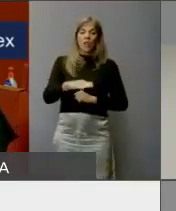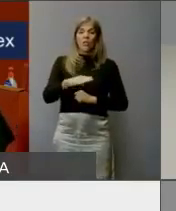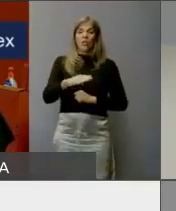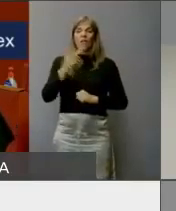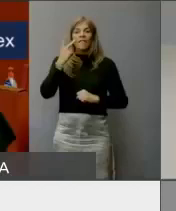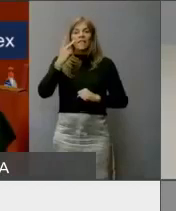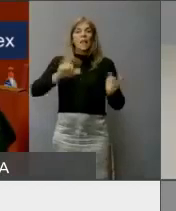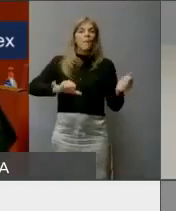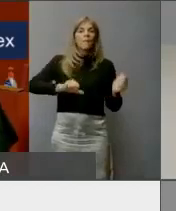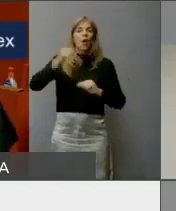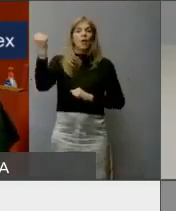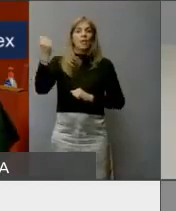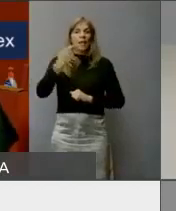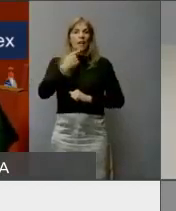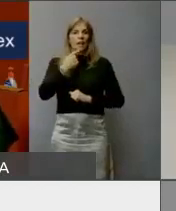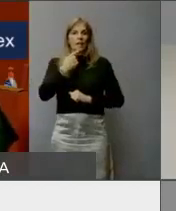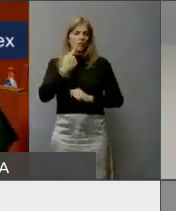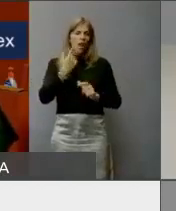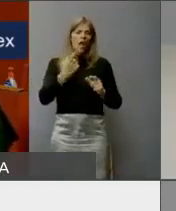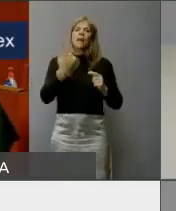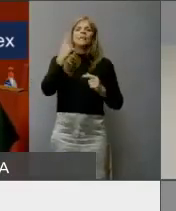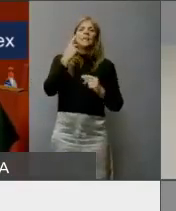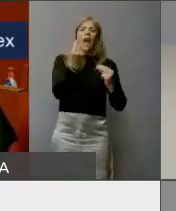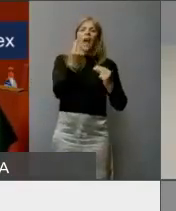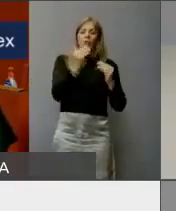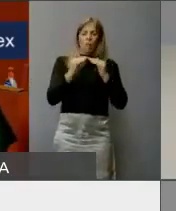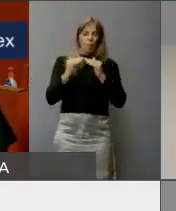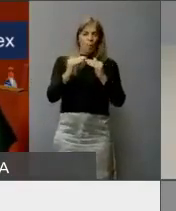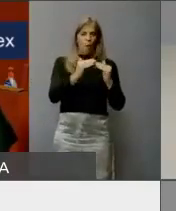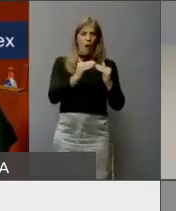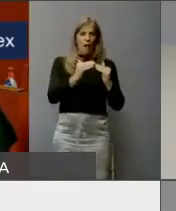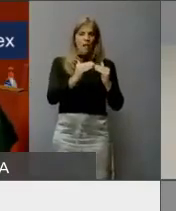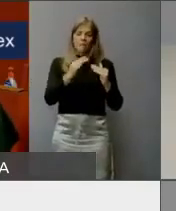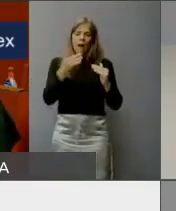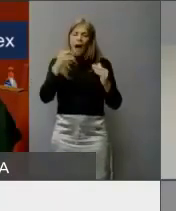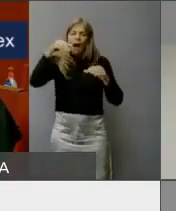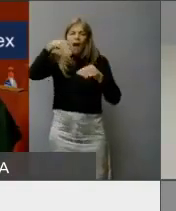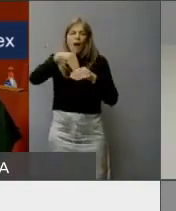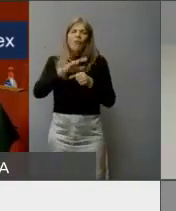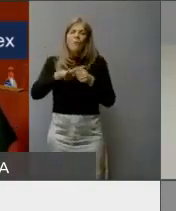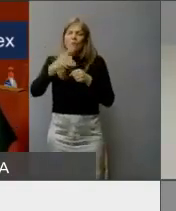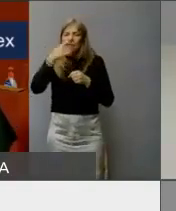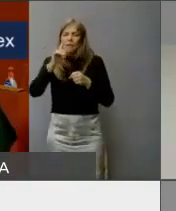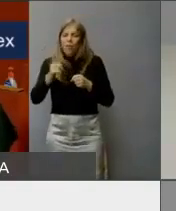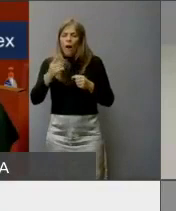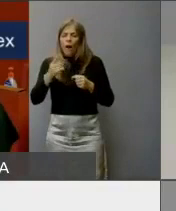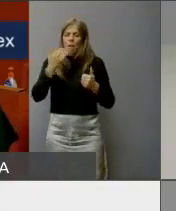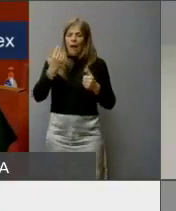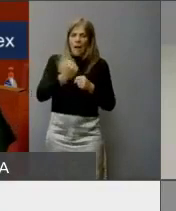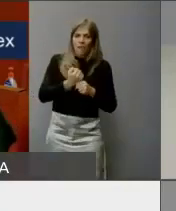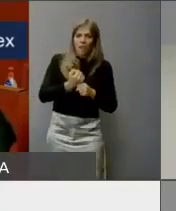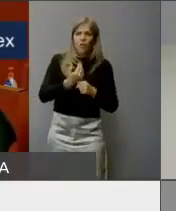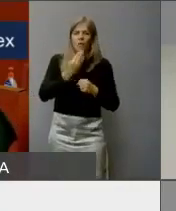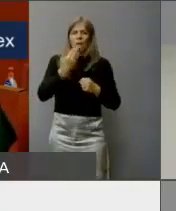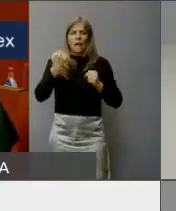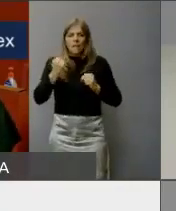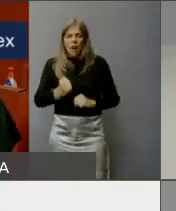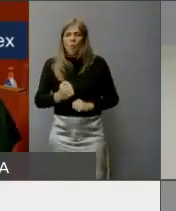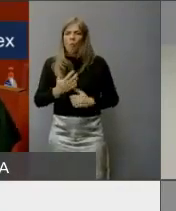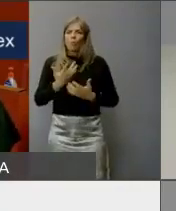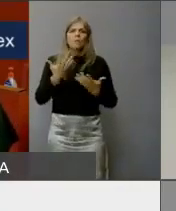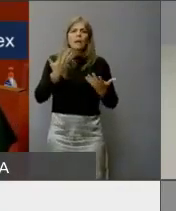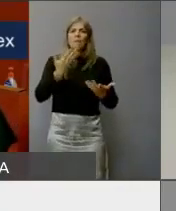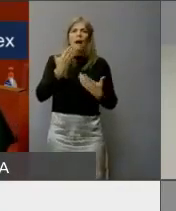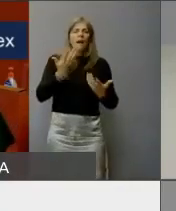intorno ad una persona bisognosa se ci sono situazioni di disabilità se manca il lavoro se manca la salute se